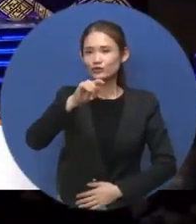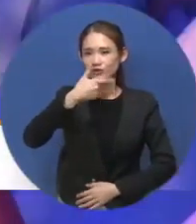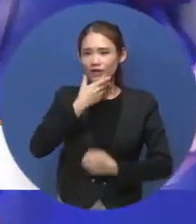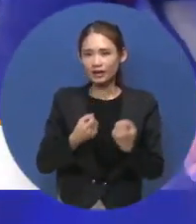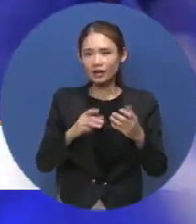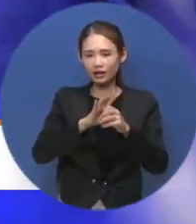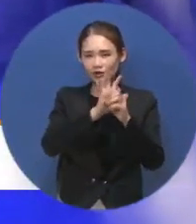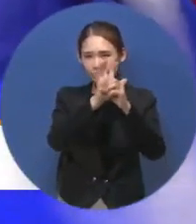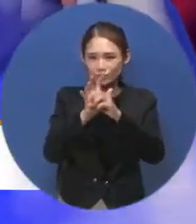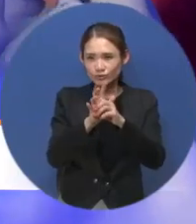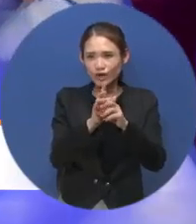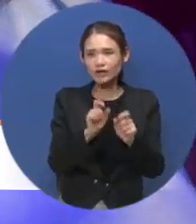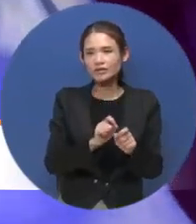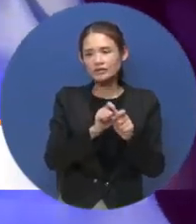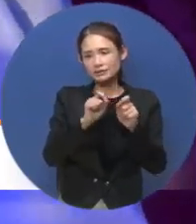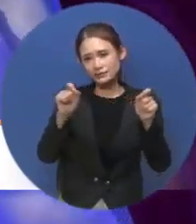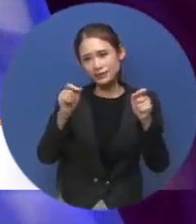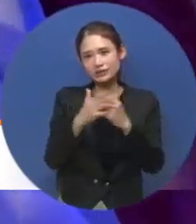기자가 전합니다.